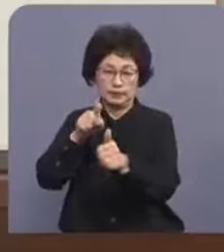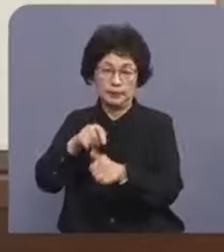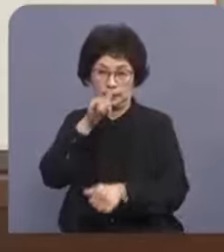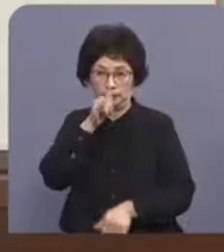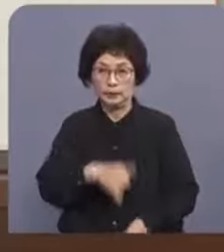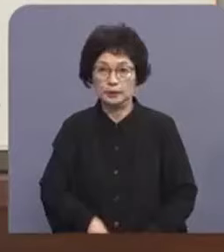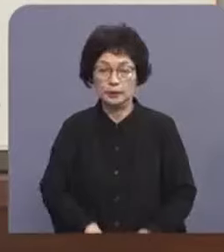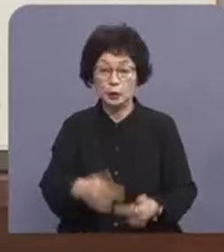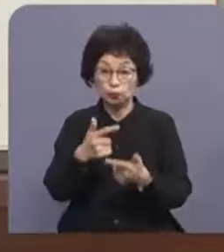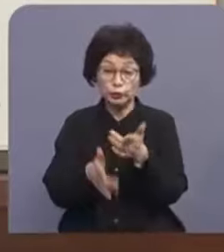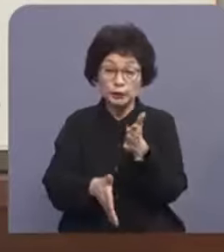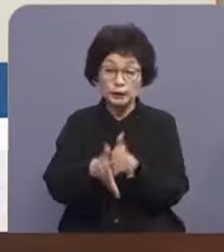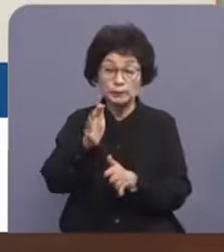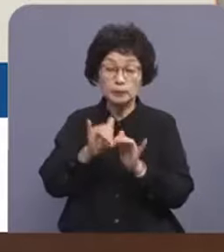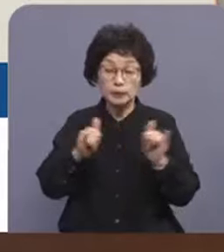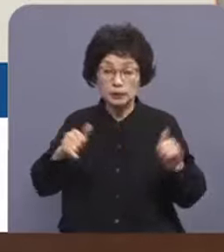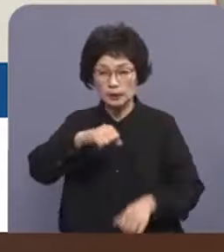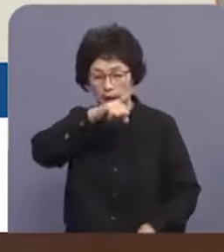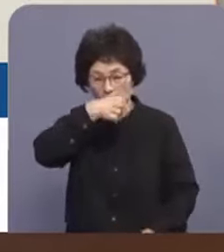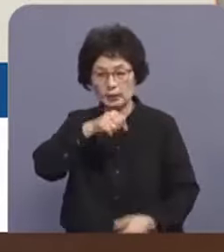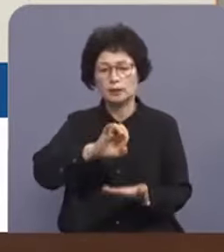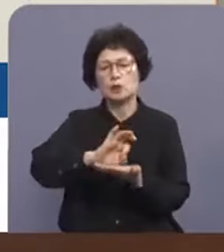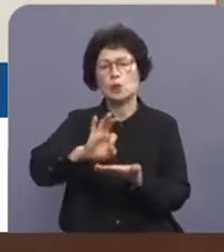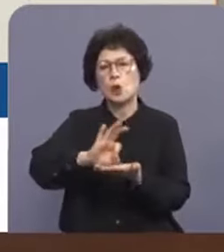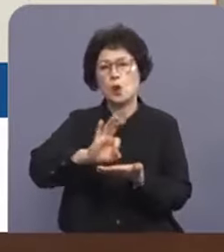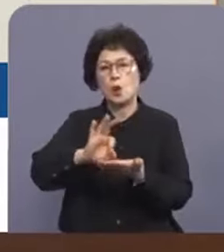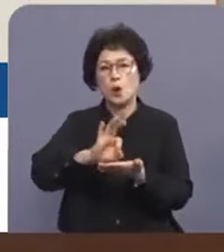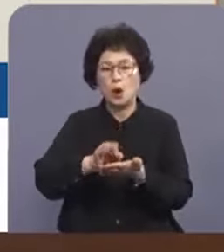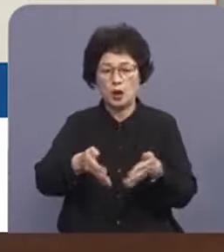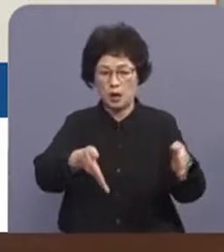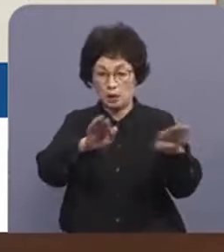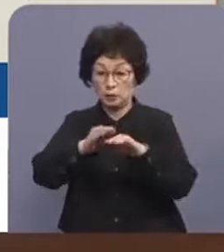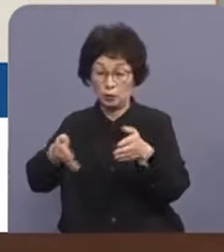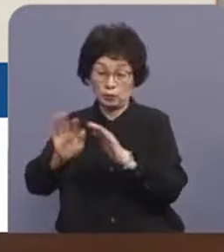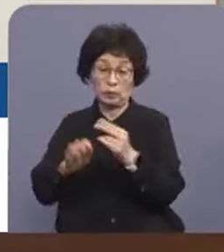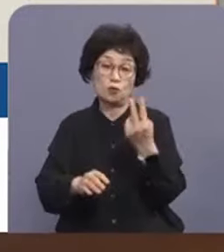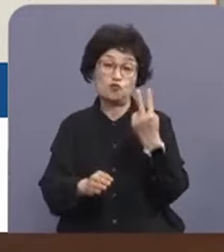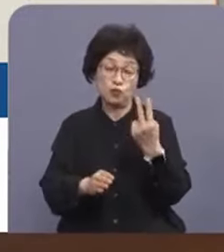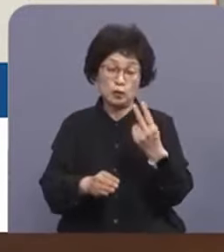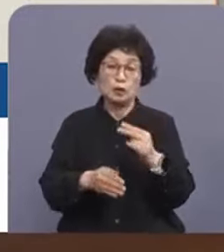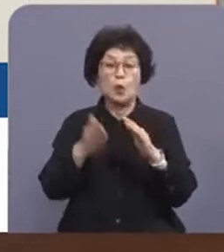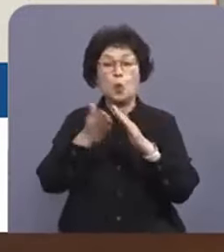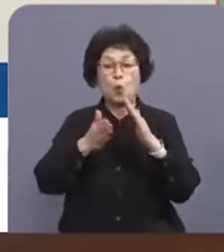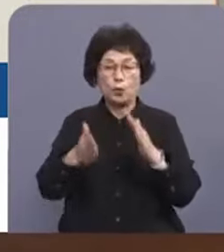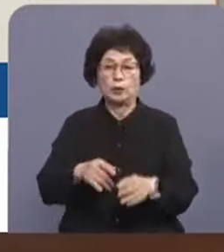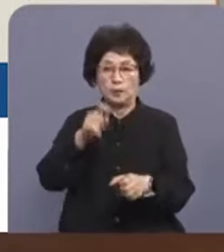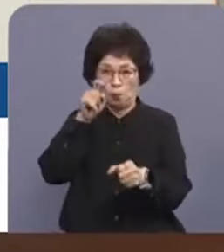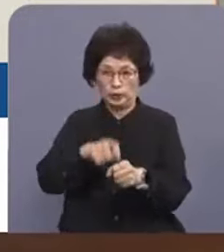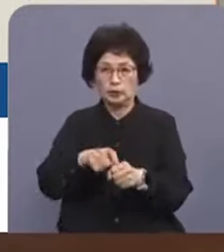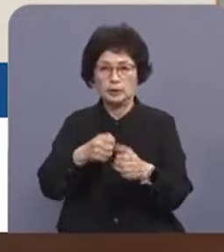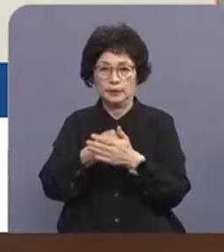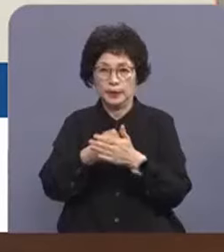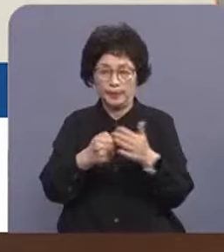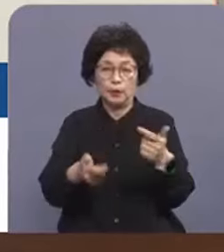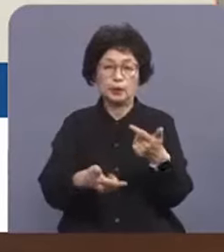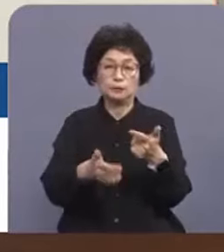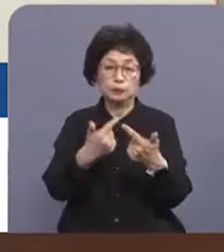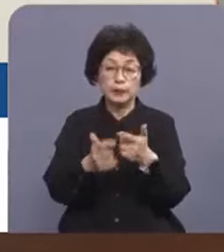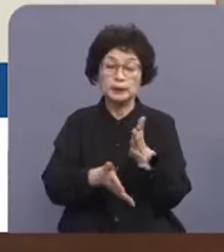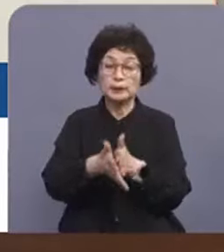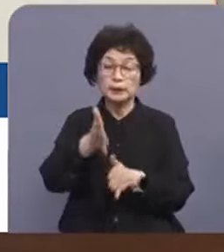부산 시민들의 또 예산으로 또 운영되는 또 기간인데 공공의 또 목적을 던 기간이기 때문에 부